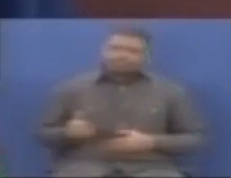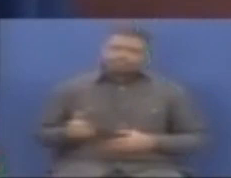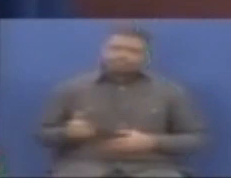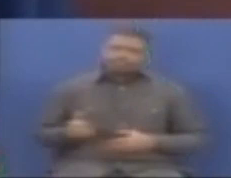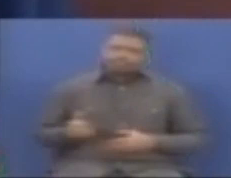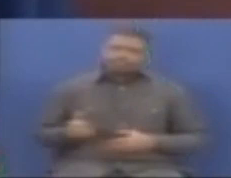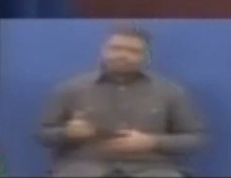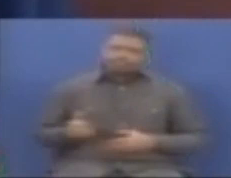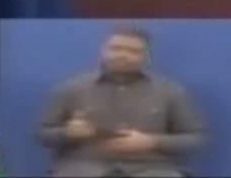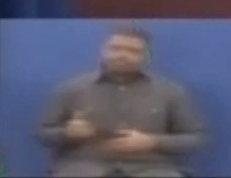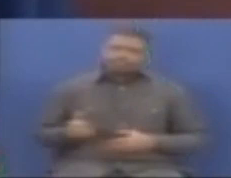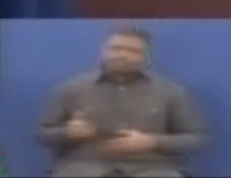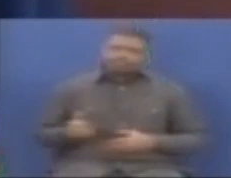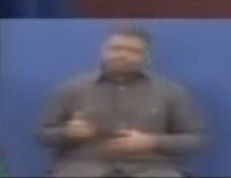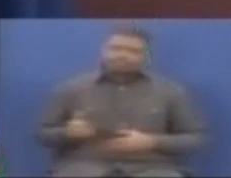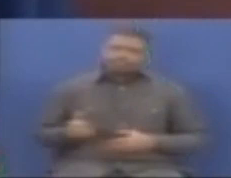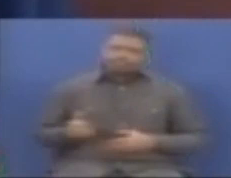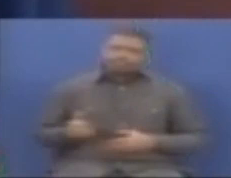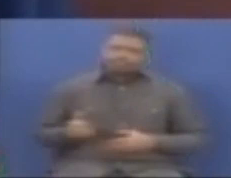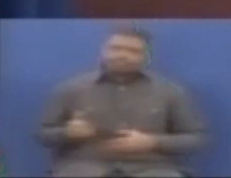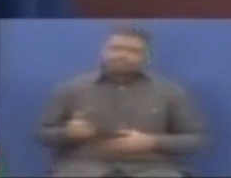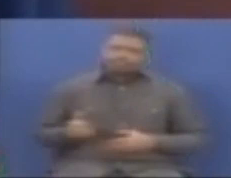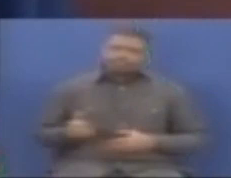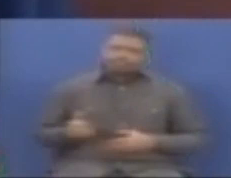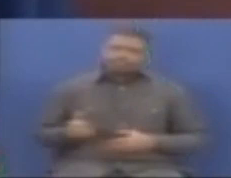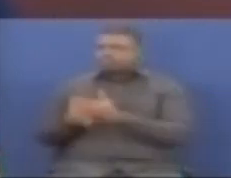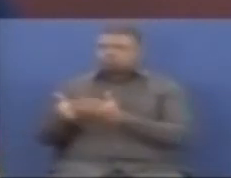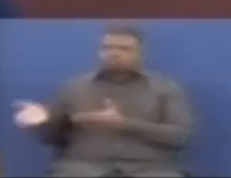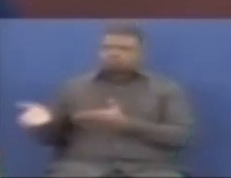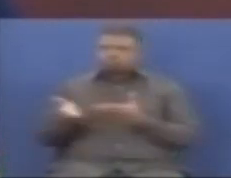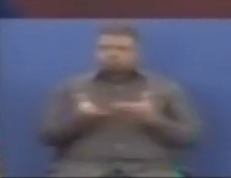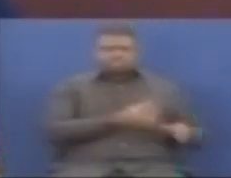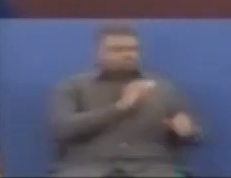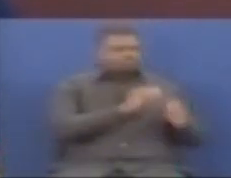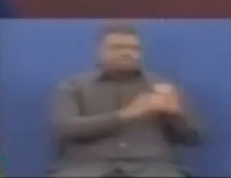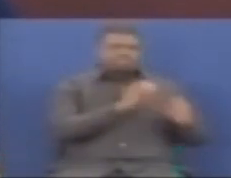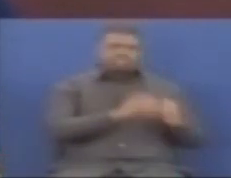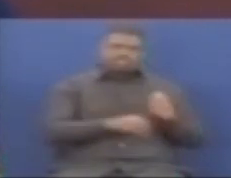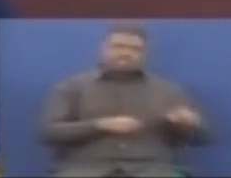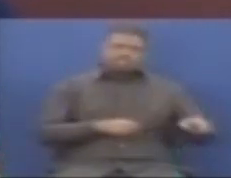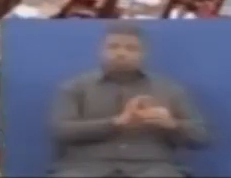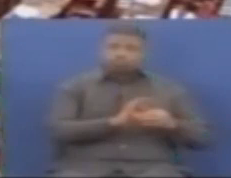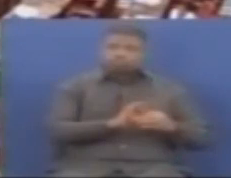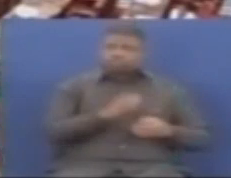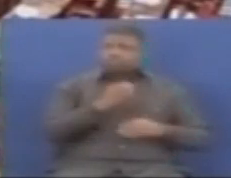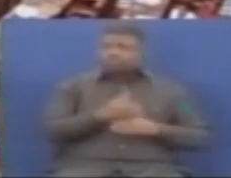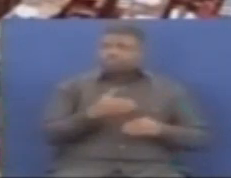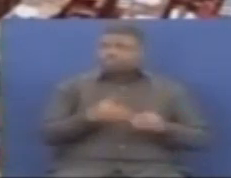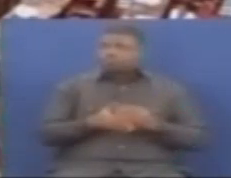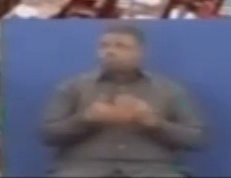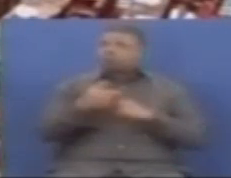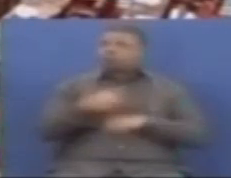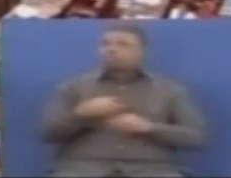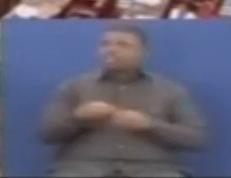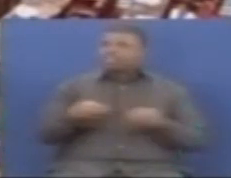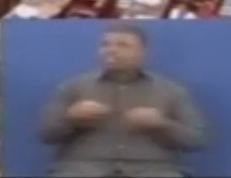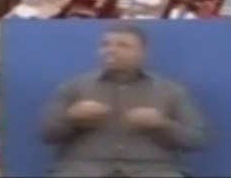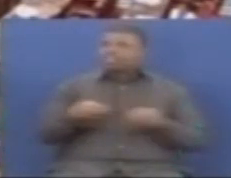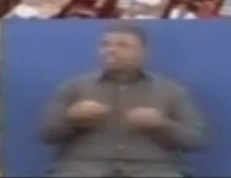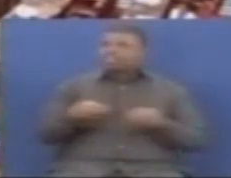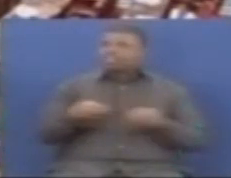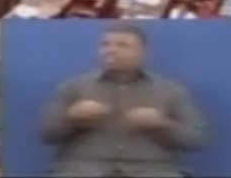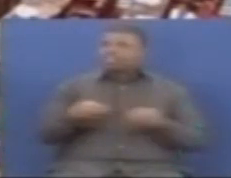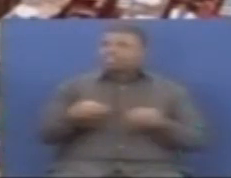Mheshimiwa Naibu Spika, kwanza nitumie fursa hii kumpongeza mheshimiwa mbunge kwa sababu yeye amekuwa ni mzalendo kweli kweli katika kuhamasisha masuala ya utamaduni nchini